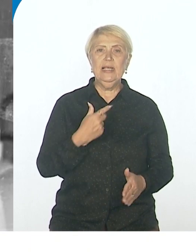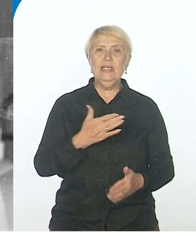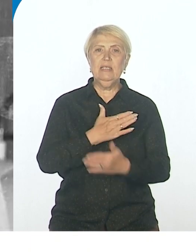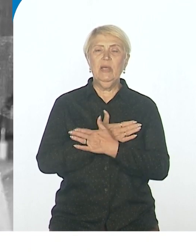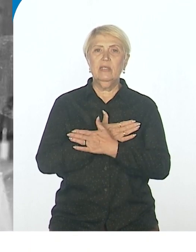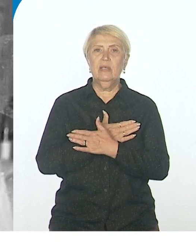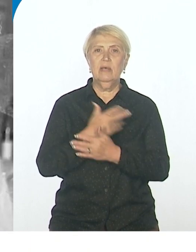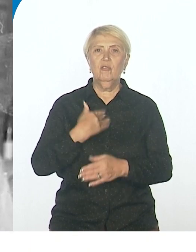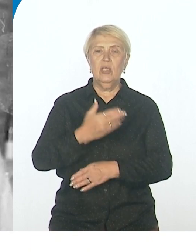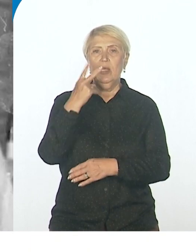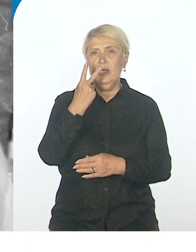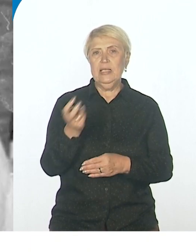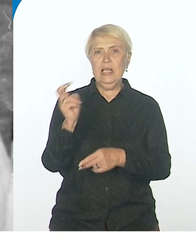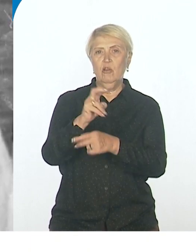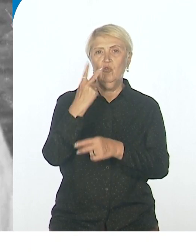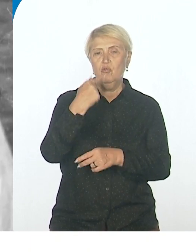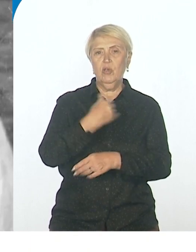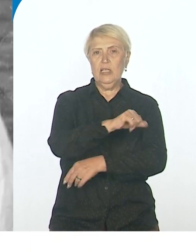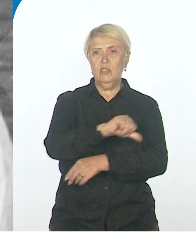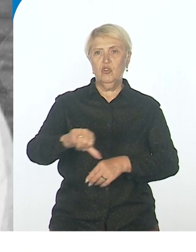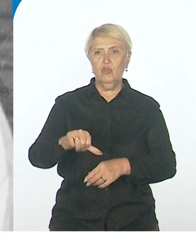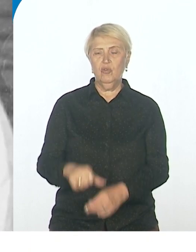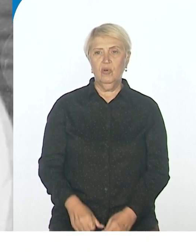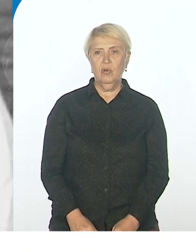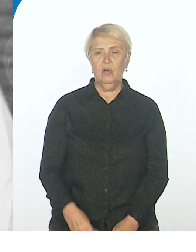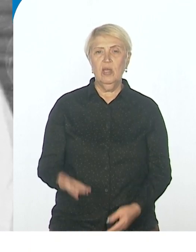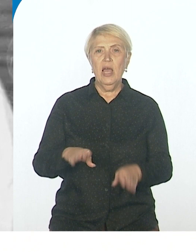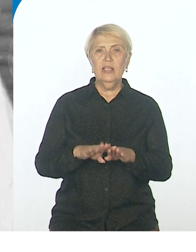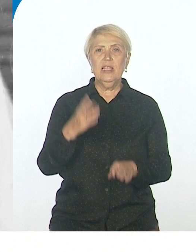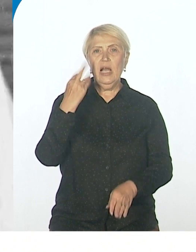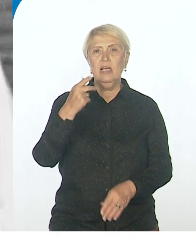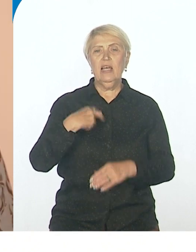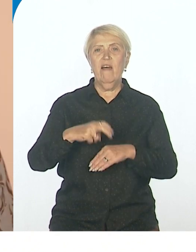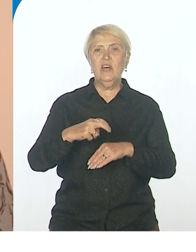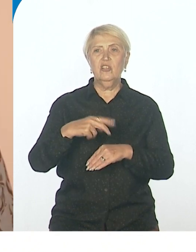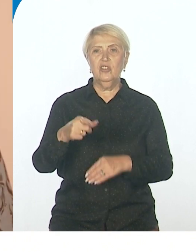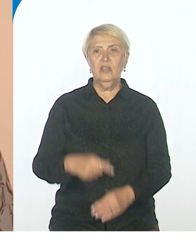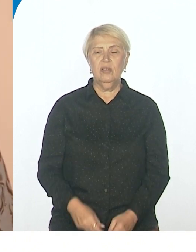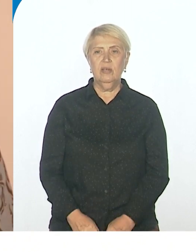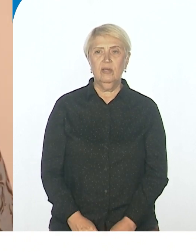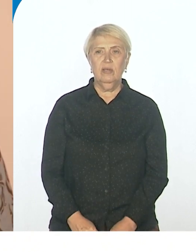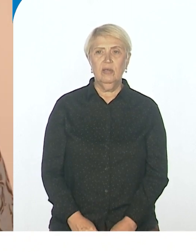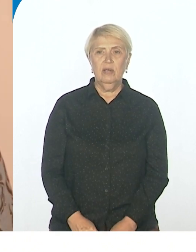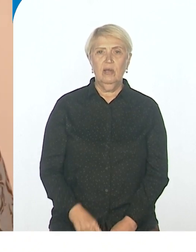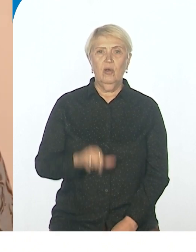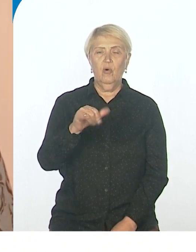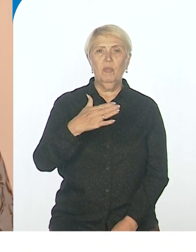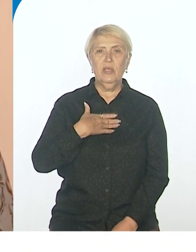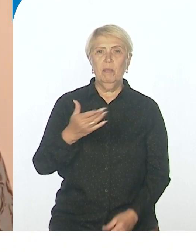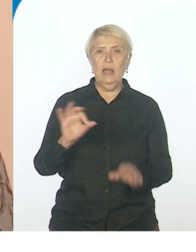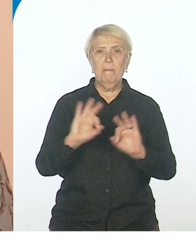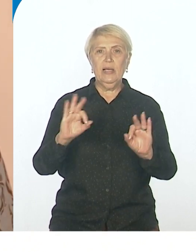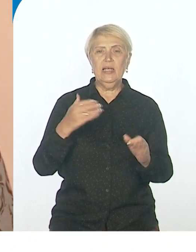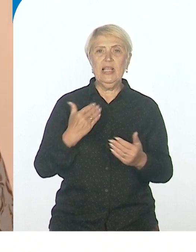за черту, но к православной вере пришел не тогда, когда врачам удалось вернуть его к жизни. У меня были прекрасные отношения,